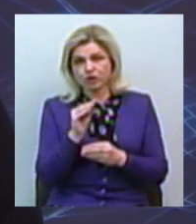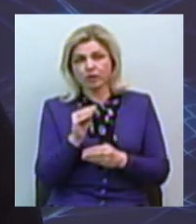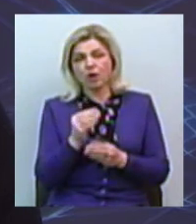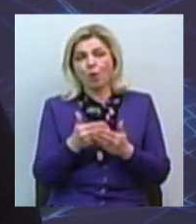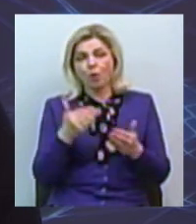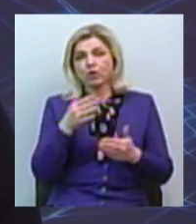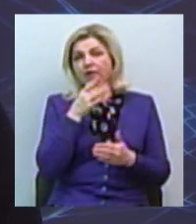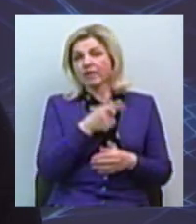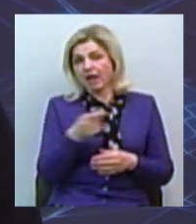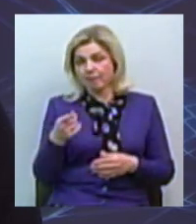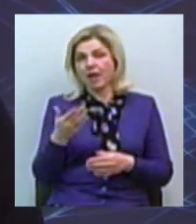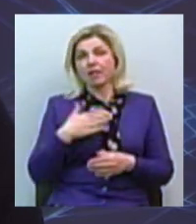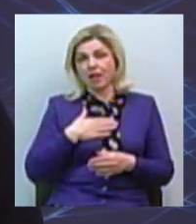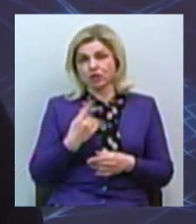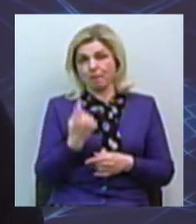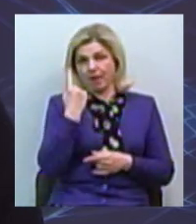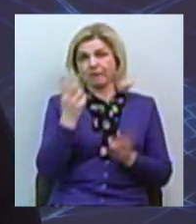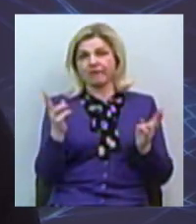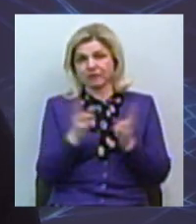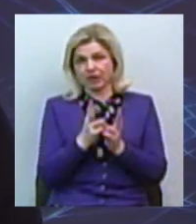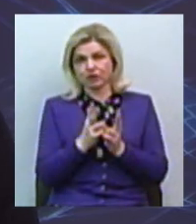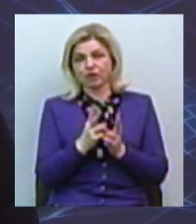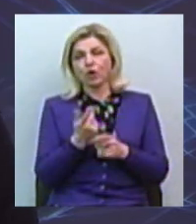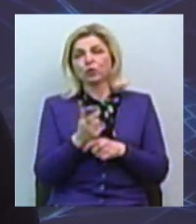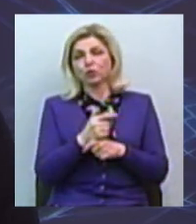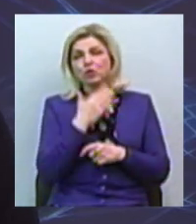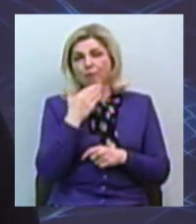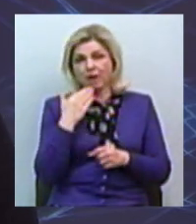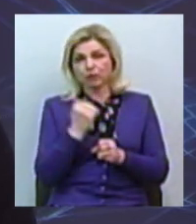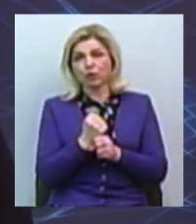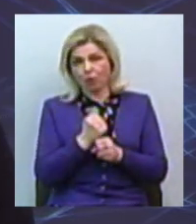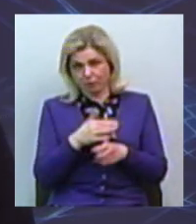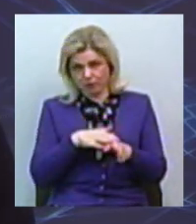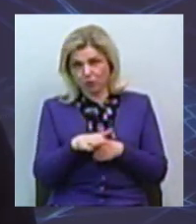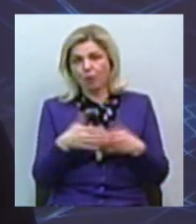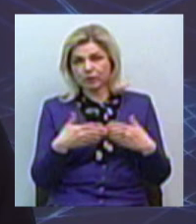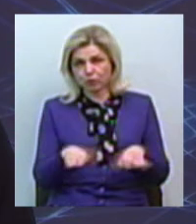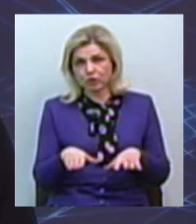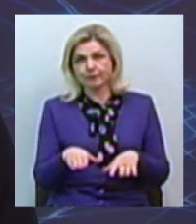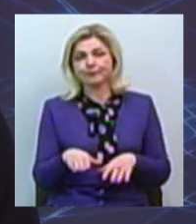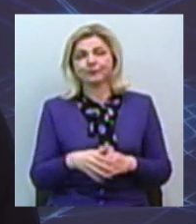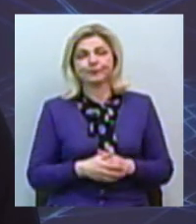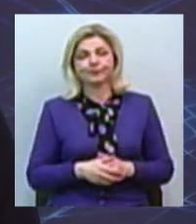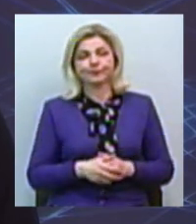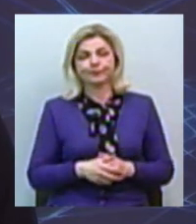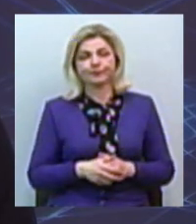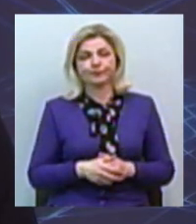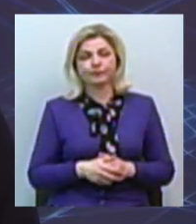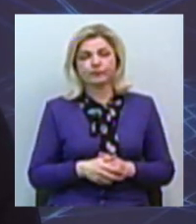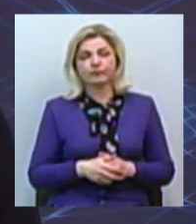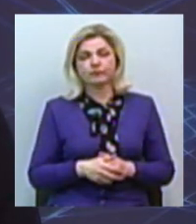часів нашої першої зустрічі на фестивалі інновацій. Дуже багато роботи було зроблено. Проміжний етап я бачив під час